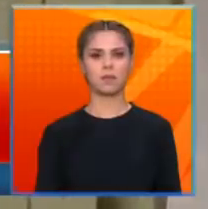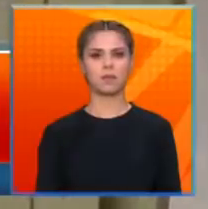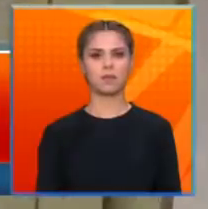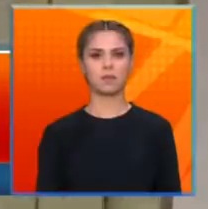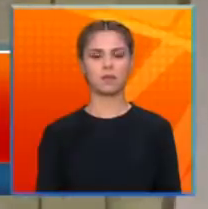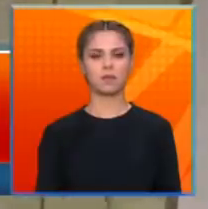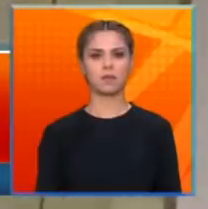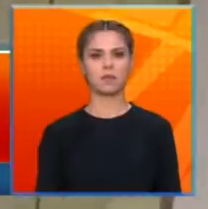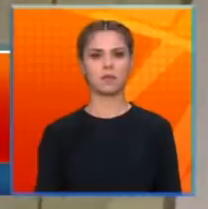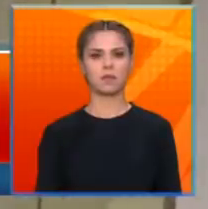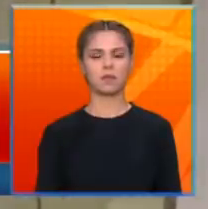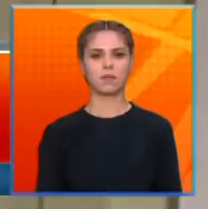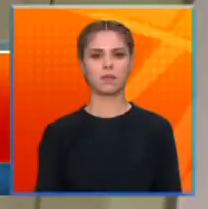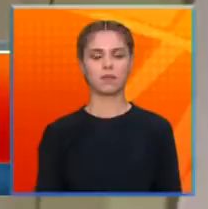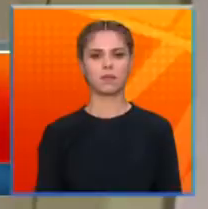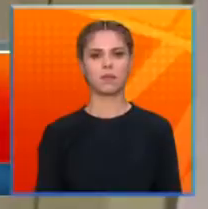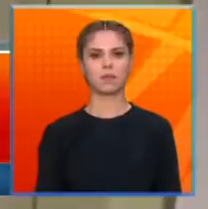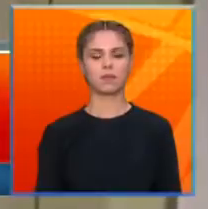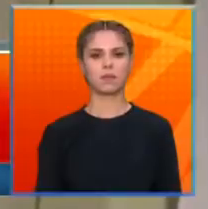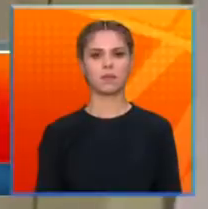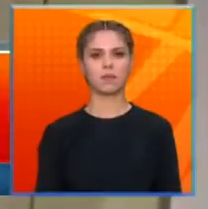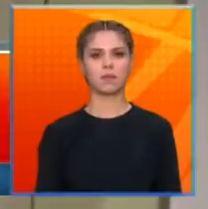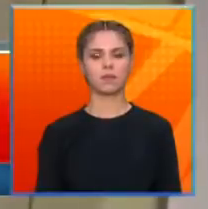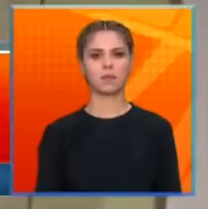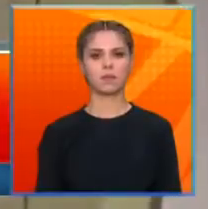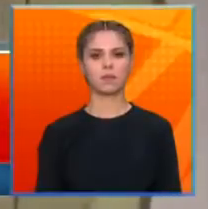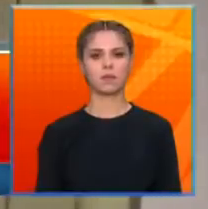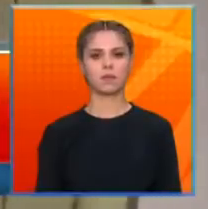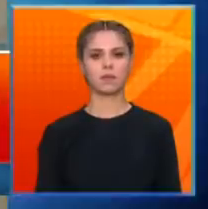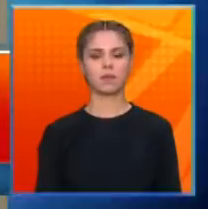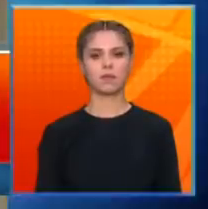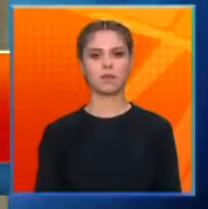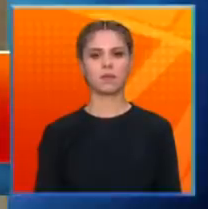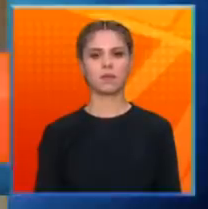dünyada da, ahirette de her istediklerini nasip et ya Rabbi.